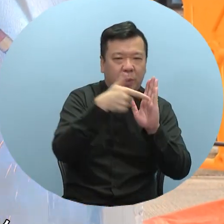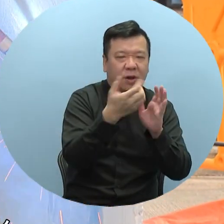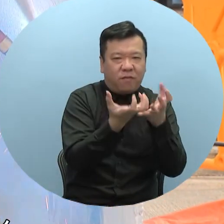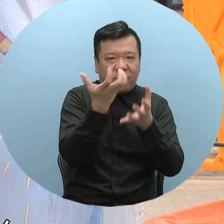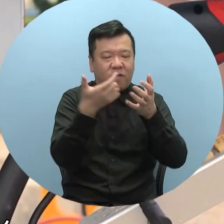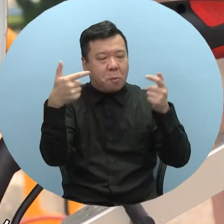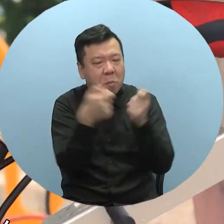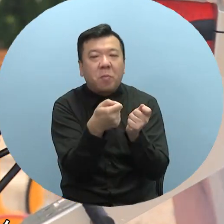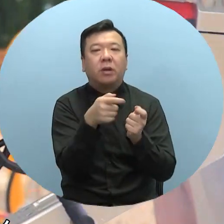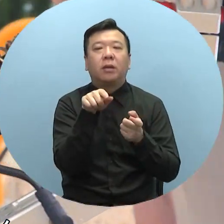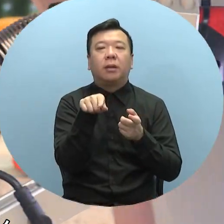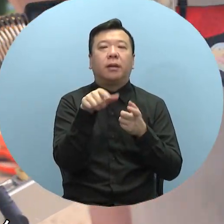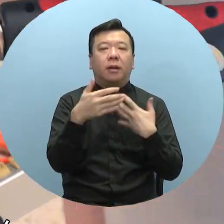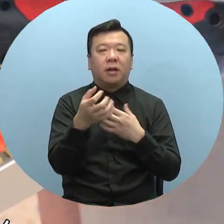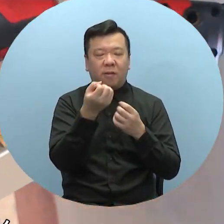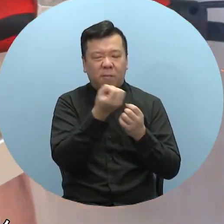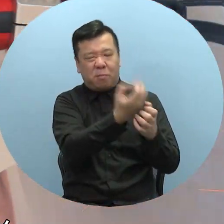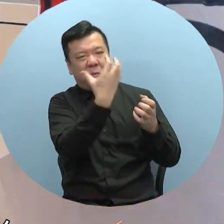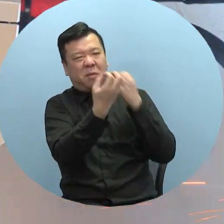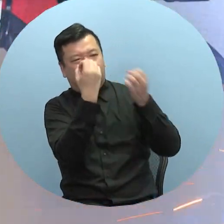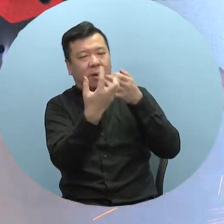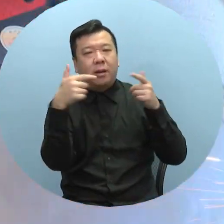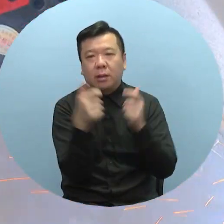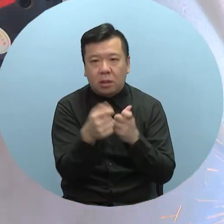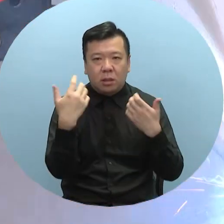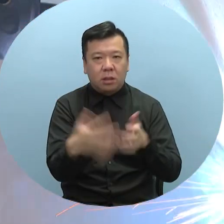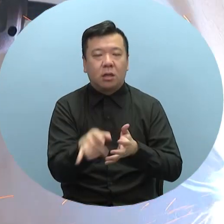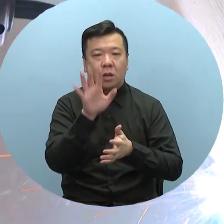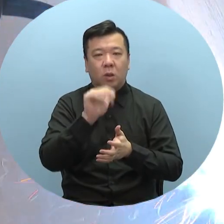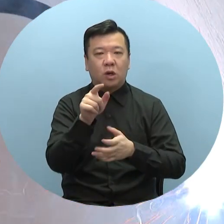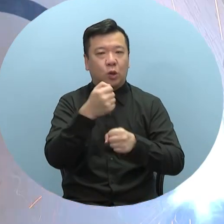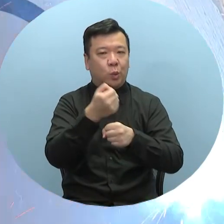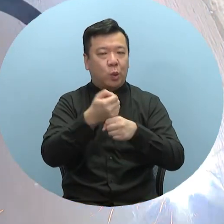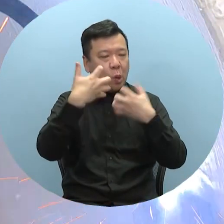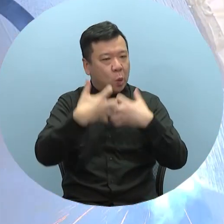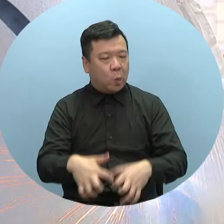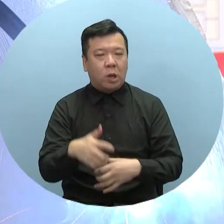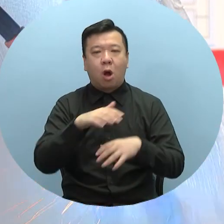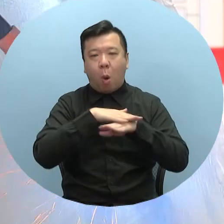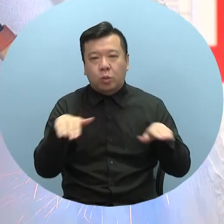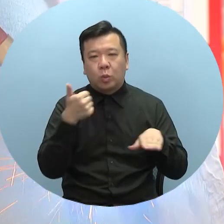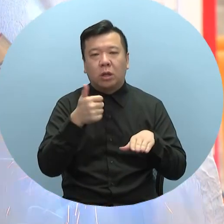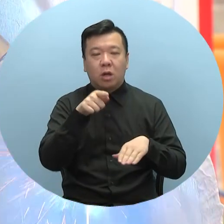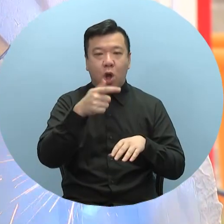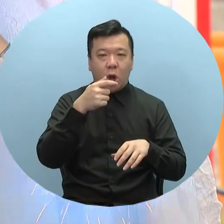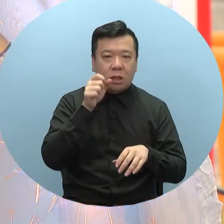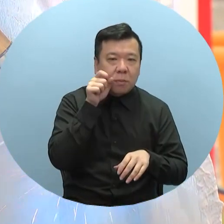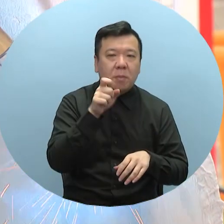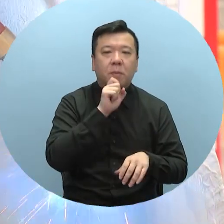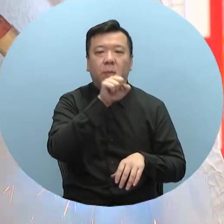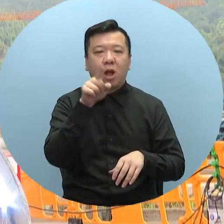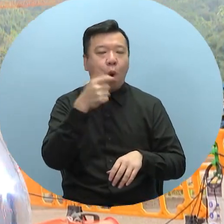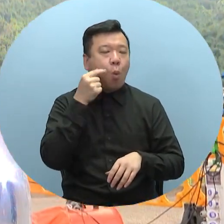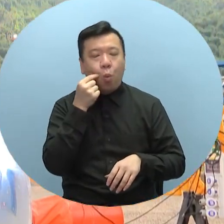候嘅火花啦、火光嘅情況，可以令到個作業更加安全。另外一個特點就係